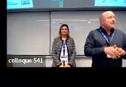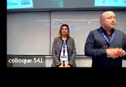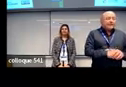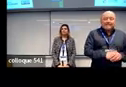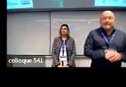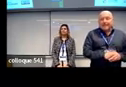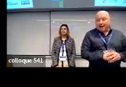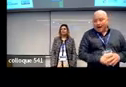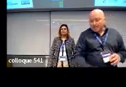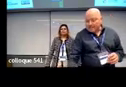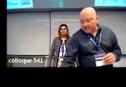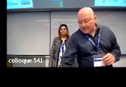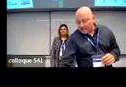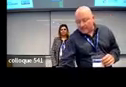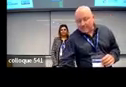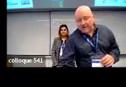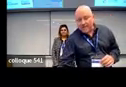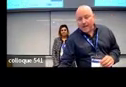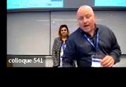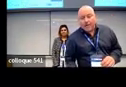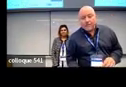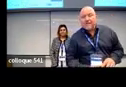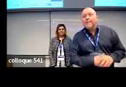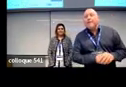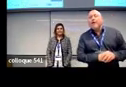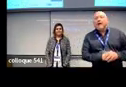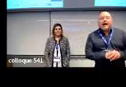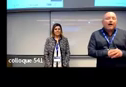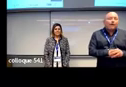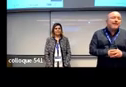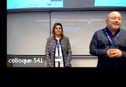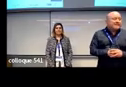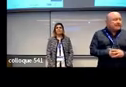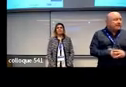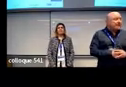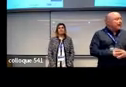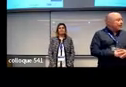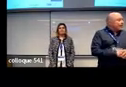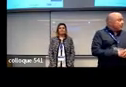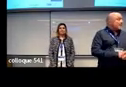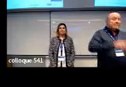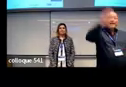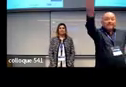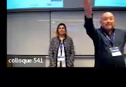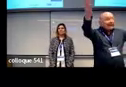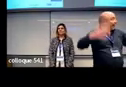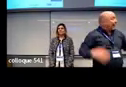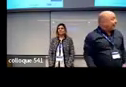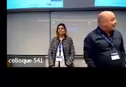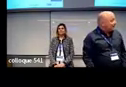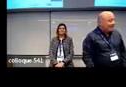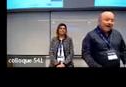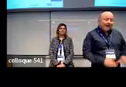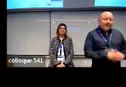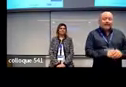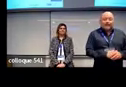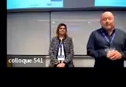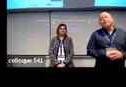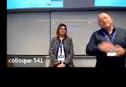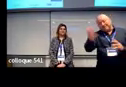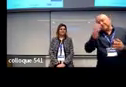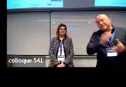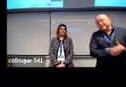pour l'utilisation d'Excel en administration des affaires. On tient d'abord à remercier nos amis de la Fabrique Réelle